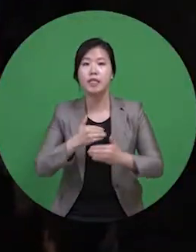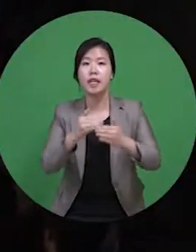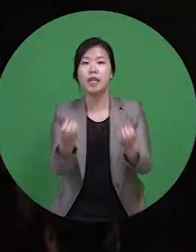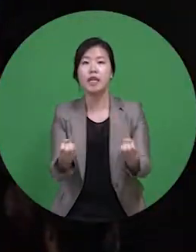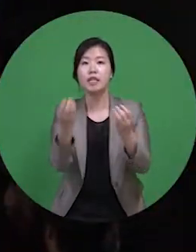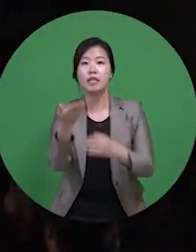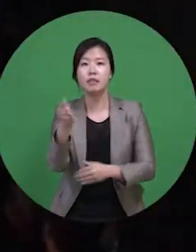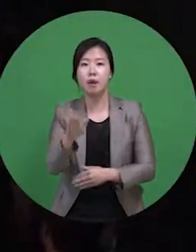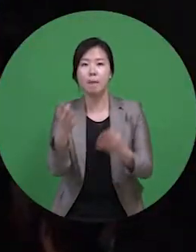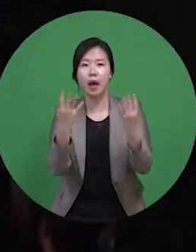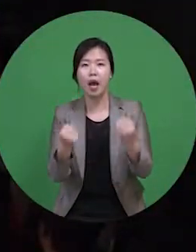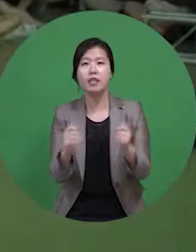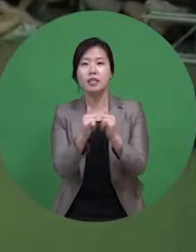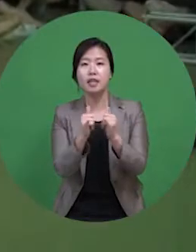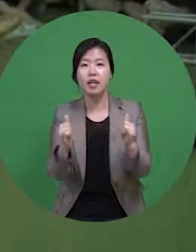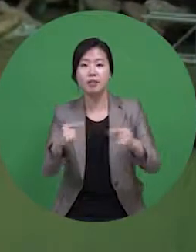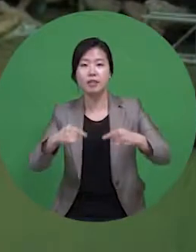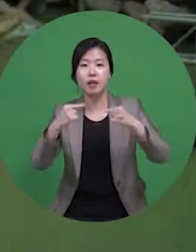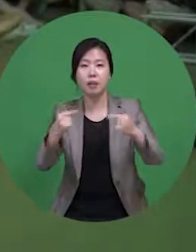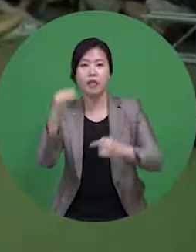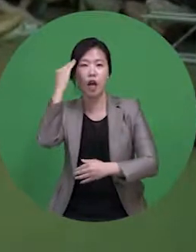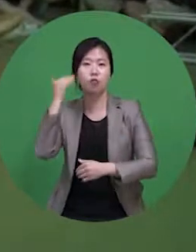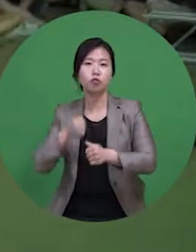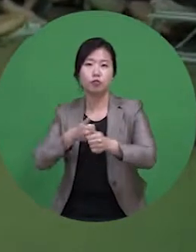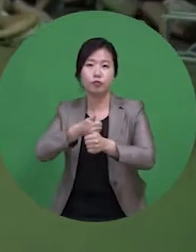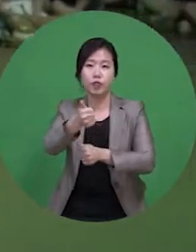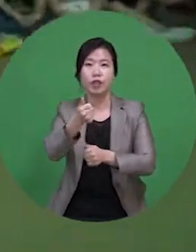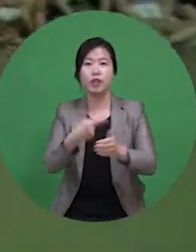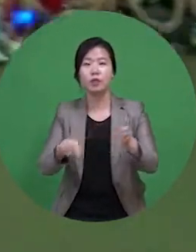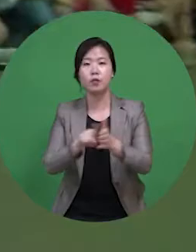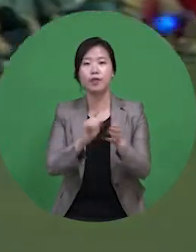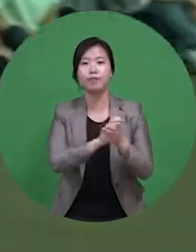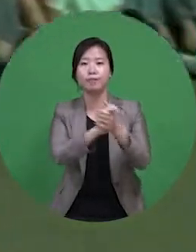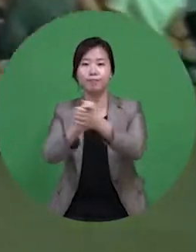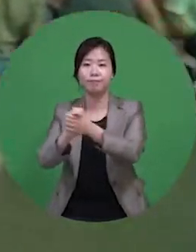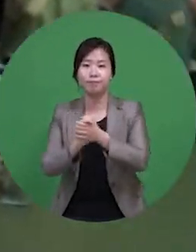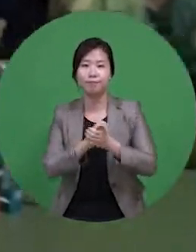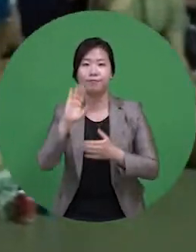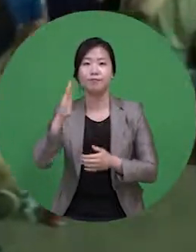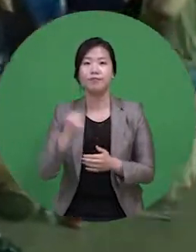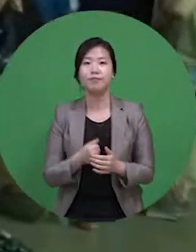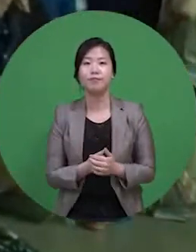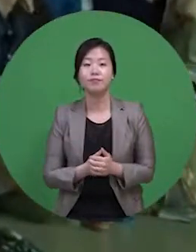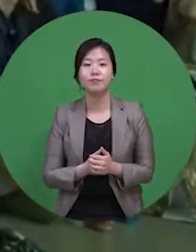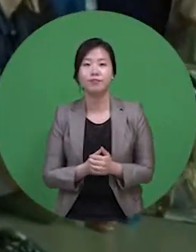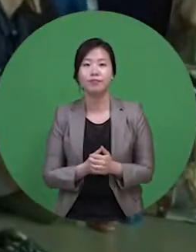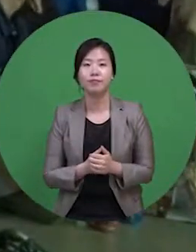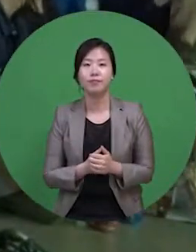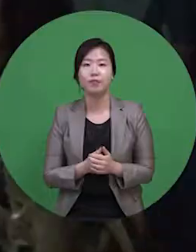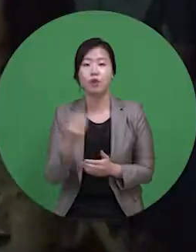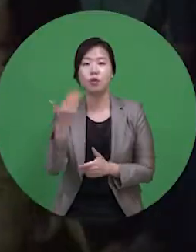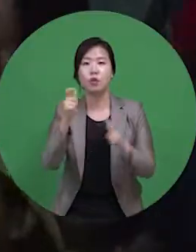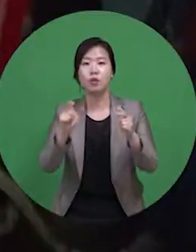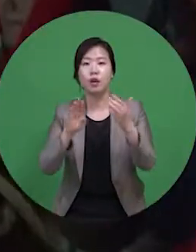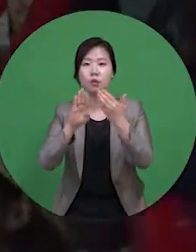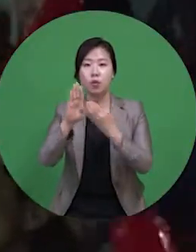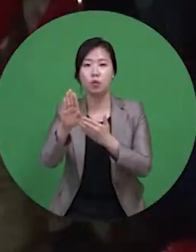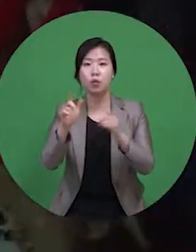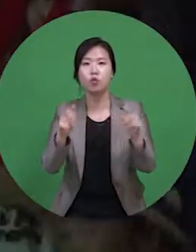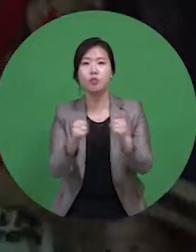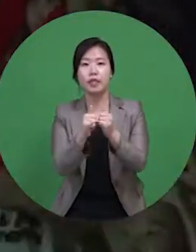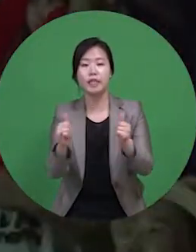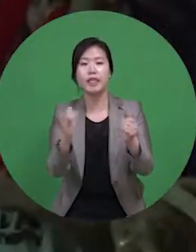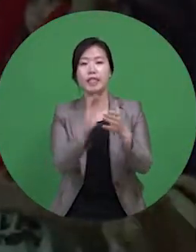신청 없이 진행된 행사지만 많은 분들이 참여해 함께 대한민국의 승리를 위해 똘똘 뭉쳤습니다. 구로구는